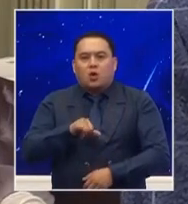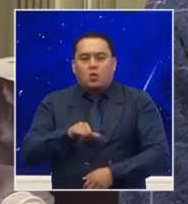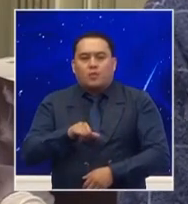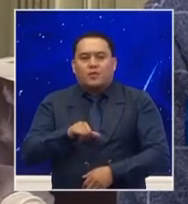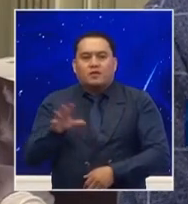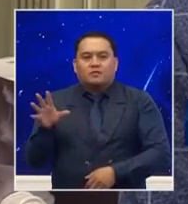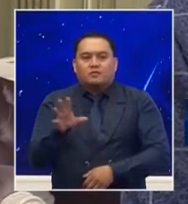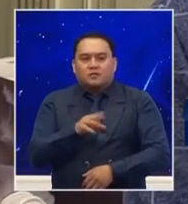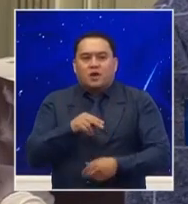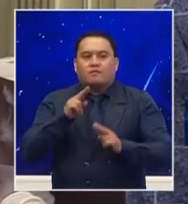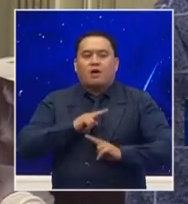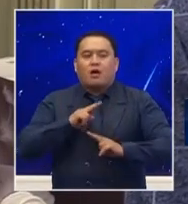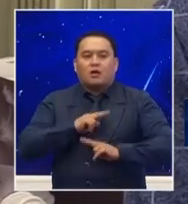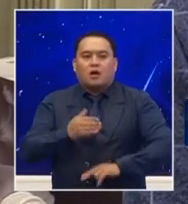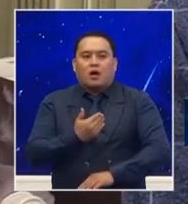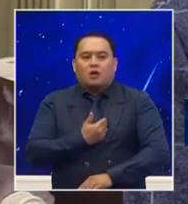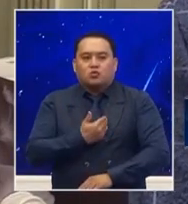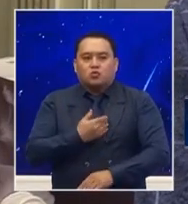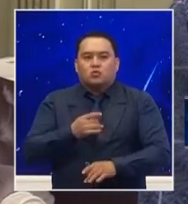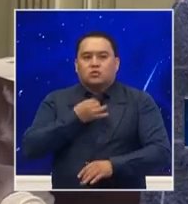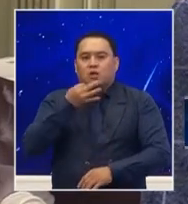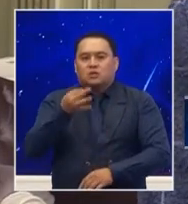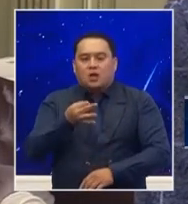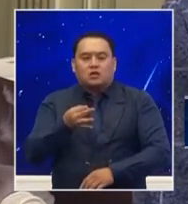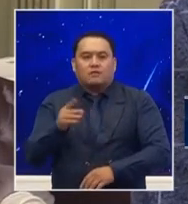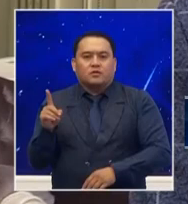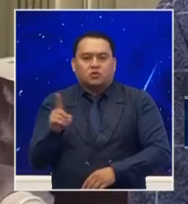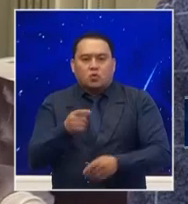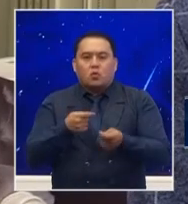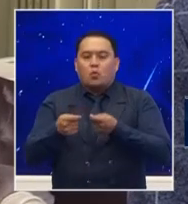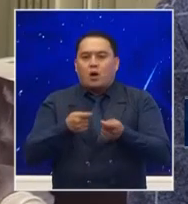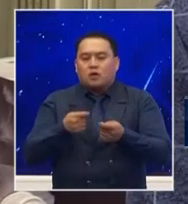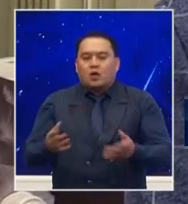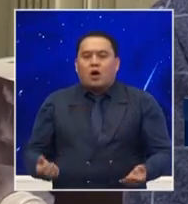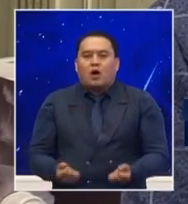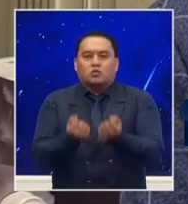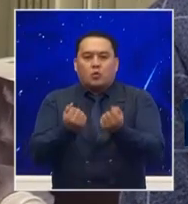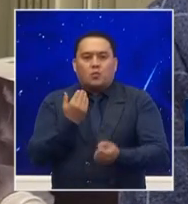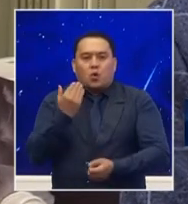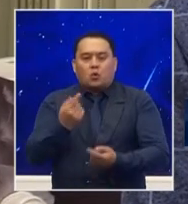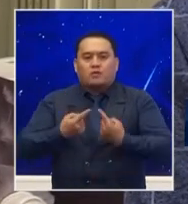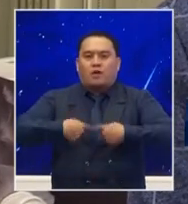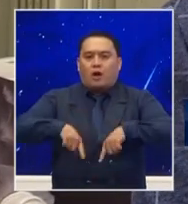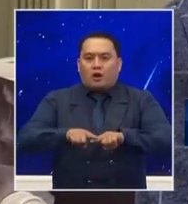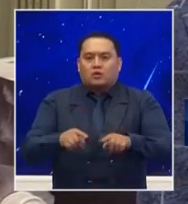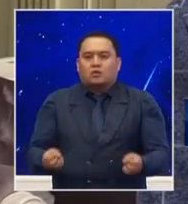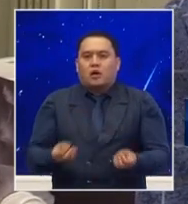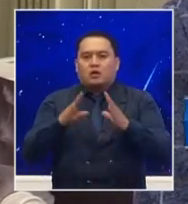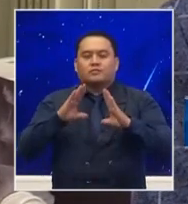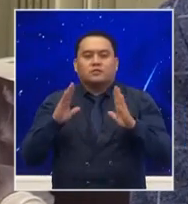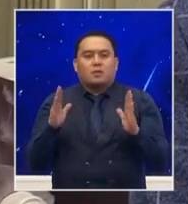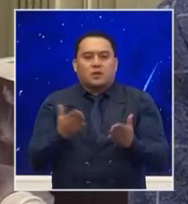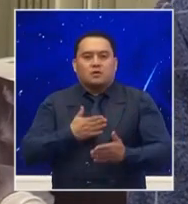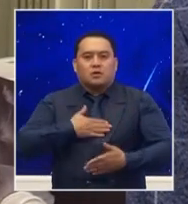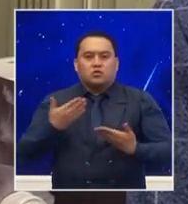имени всех своих коллег хотелось бы выразить большую благодарность руководству региона за организацию, за столь яркое событие в